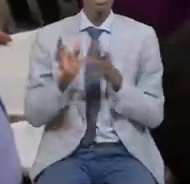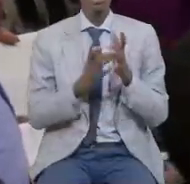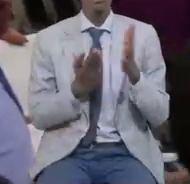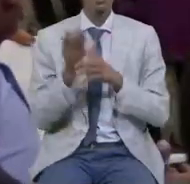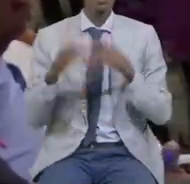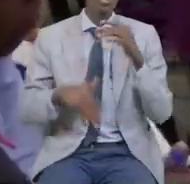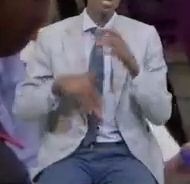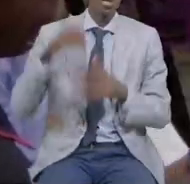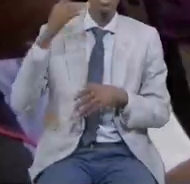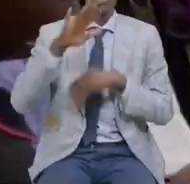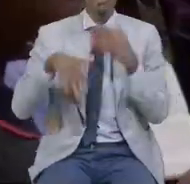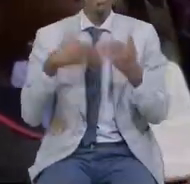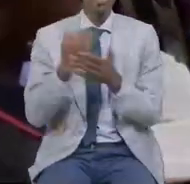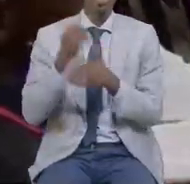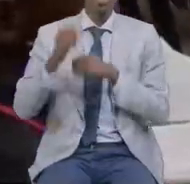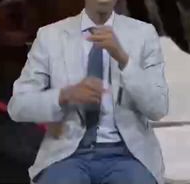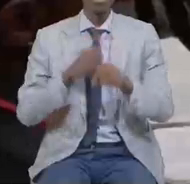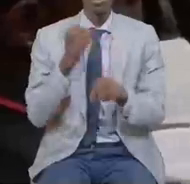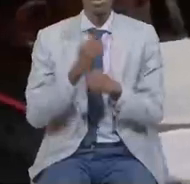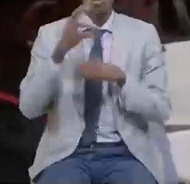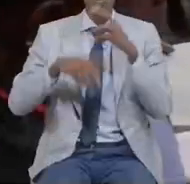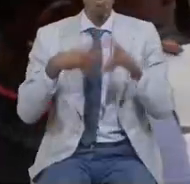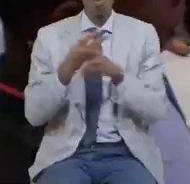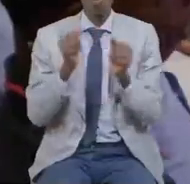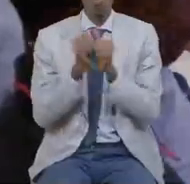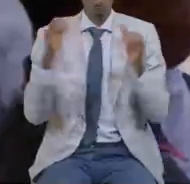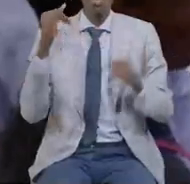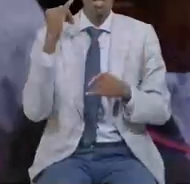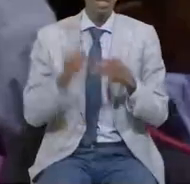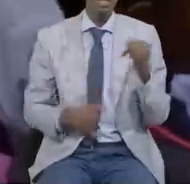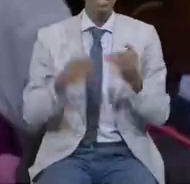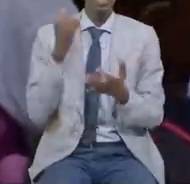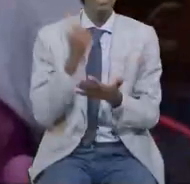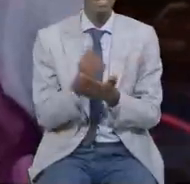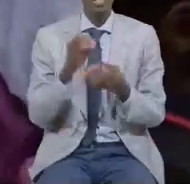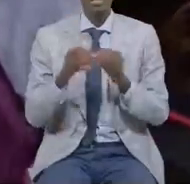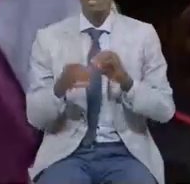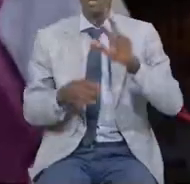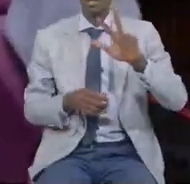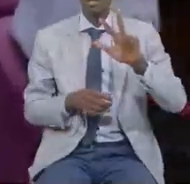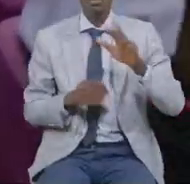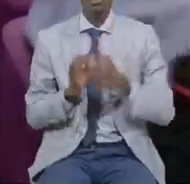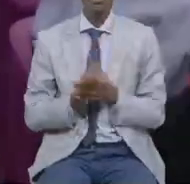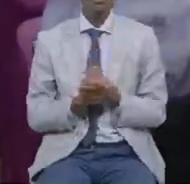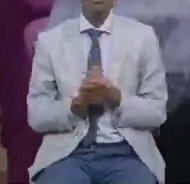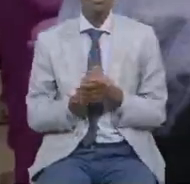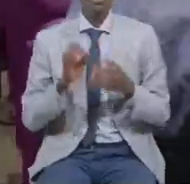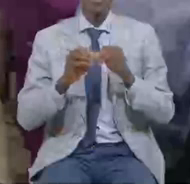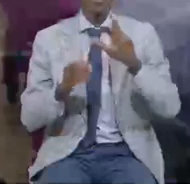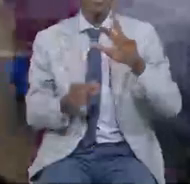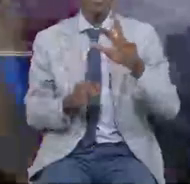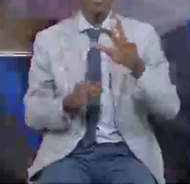siècle des siècles. Amen. Voyons numéro 3 ici. Nous allons